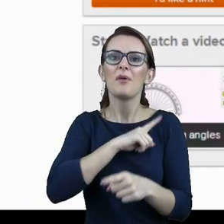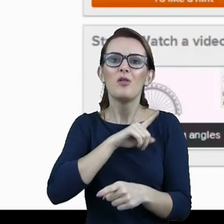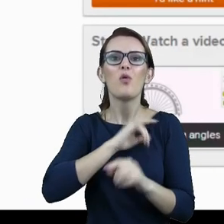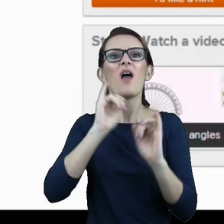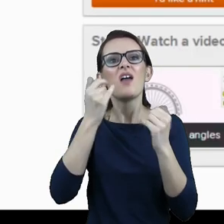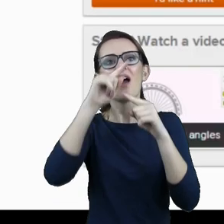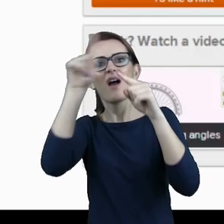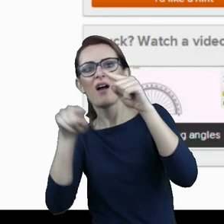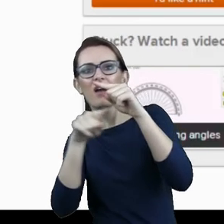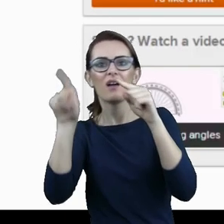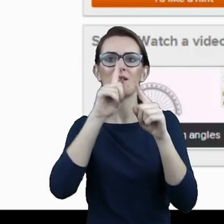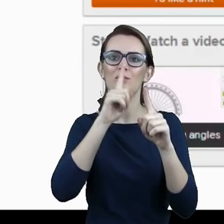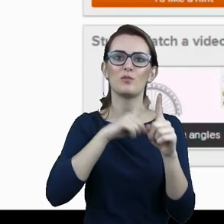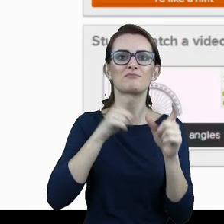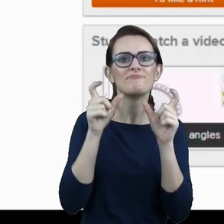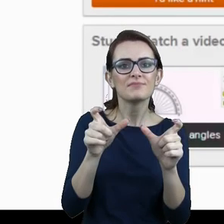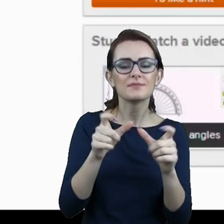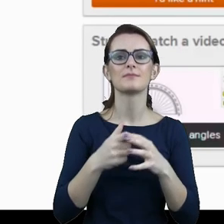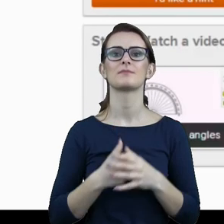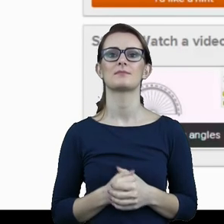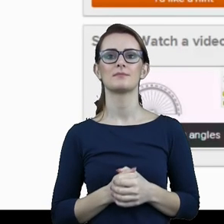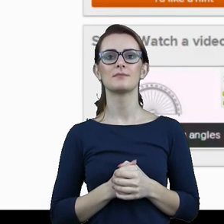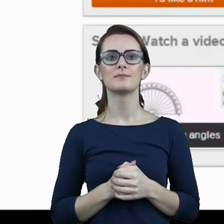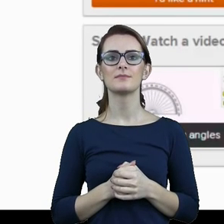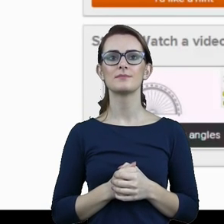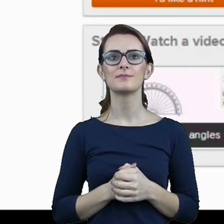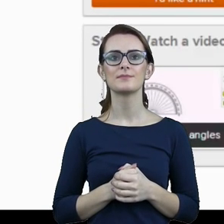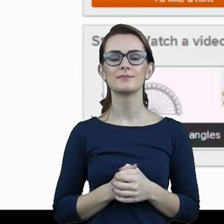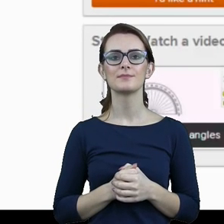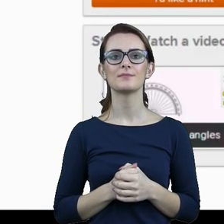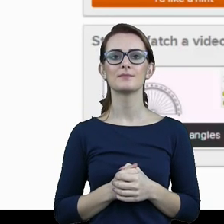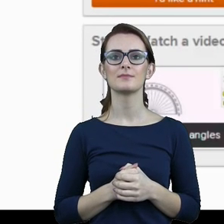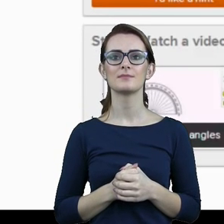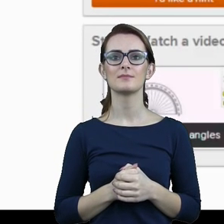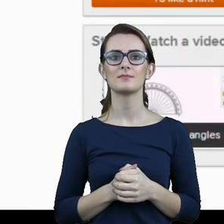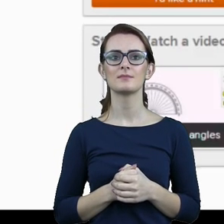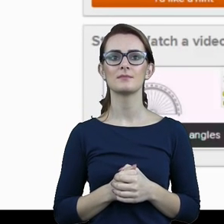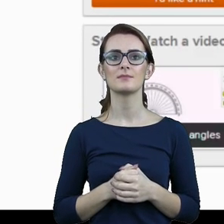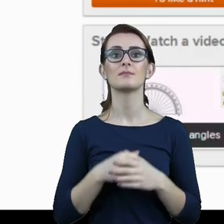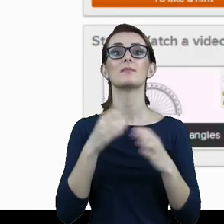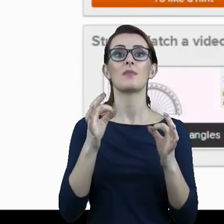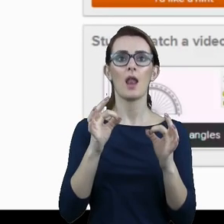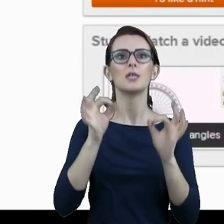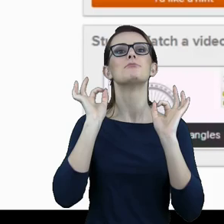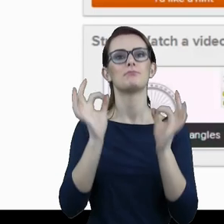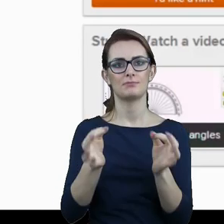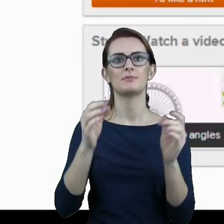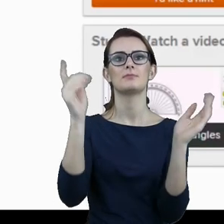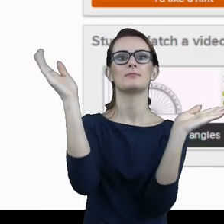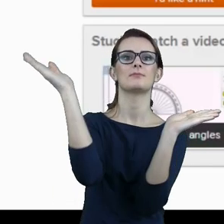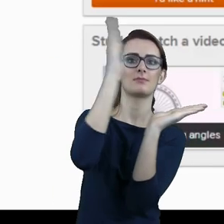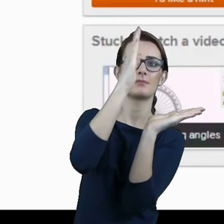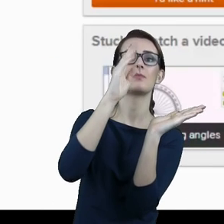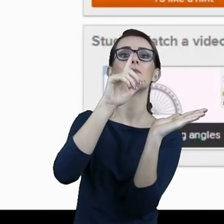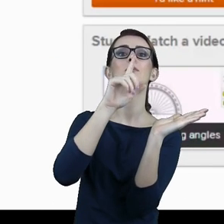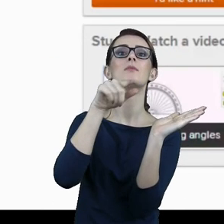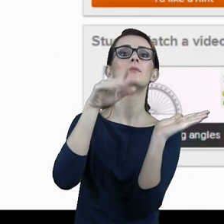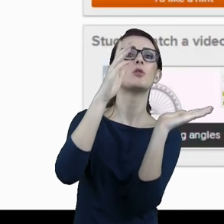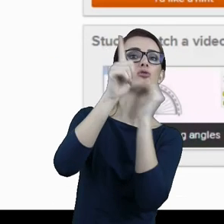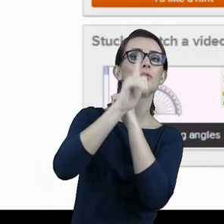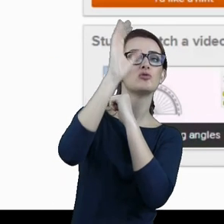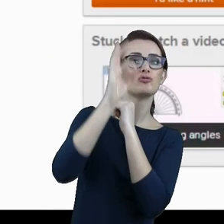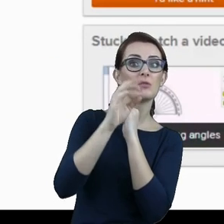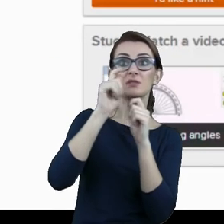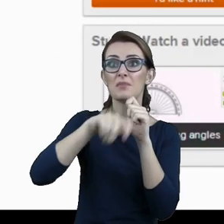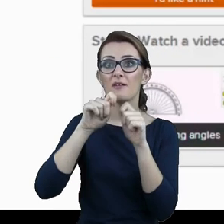ponieważ sobie sam zaznaczasz łuk, ale ja tutaj muszę zwrócić uwagę, gdzie komputer mi zaznaczy łuk. Teraz zrobiłam poprawnie 70